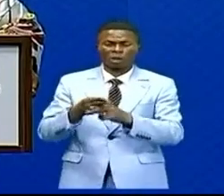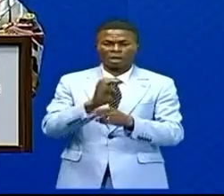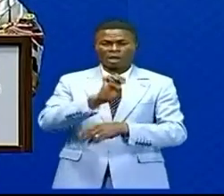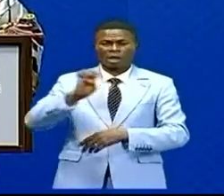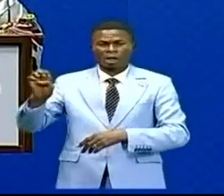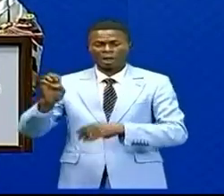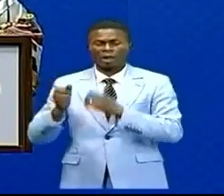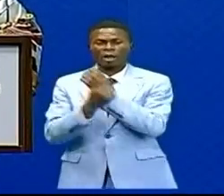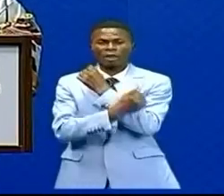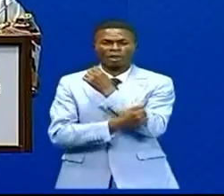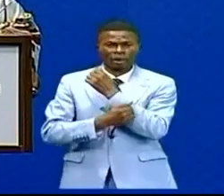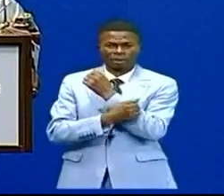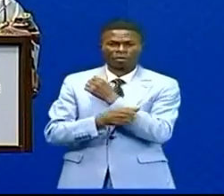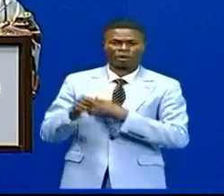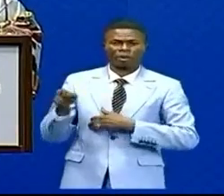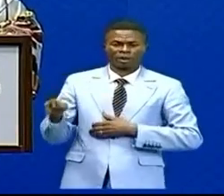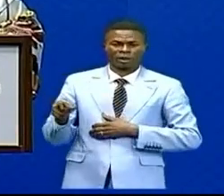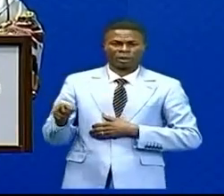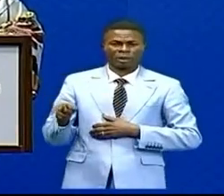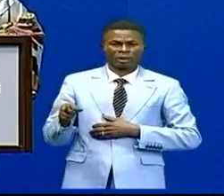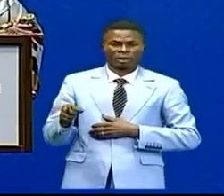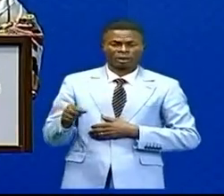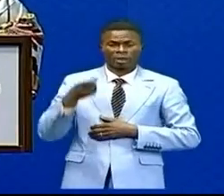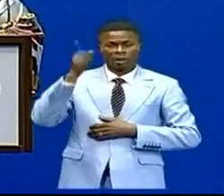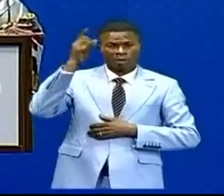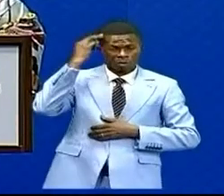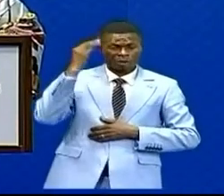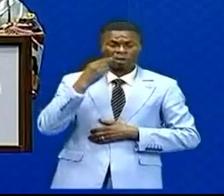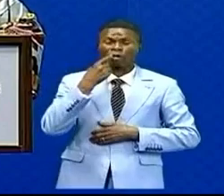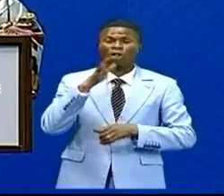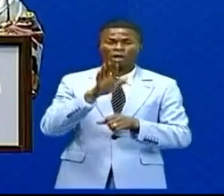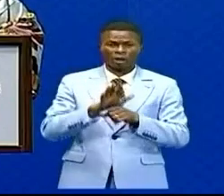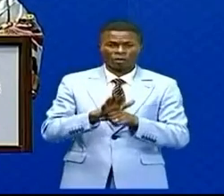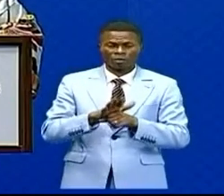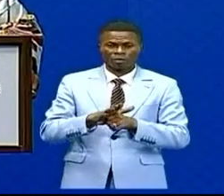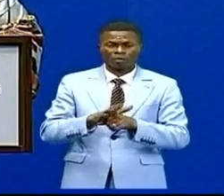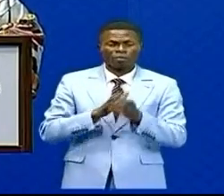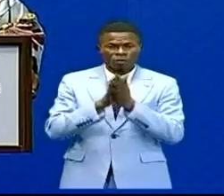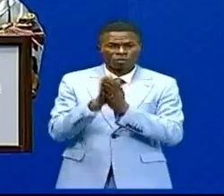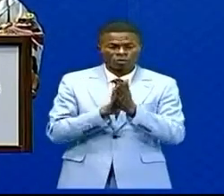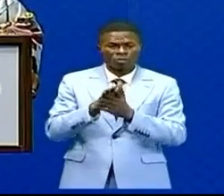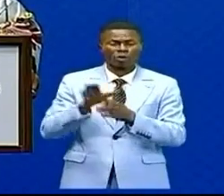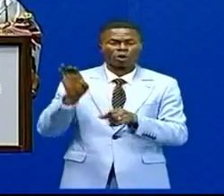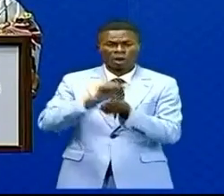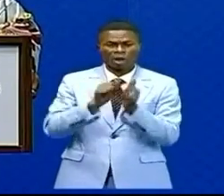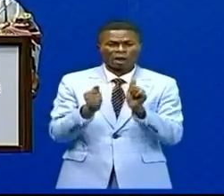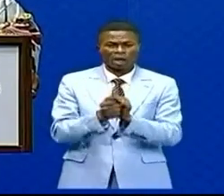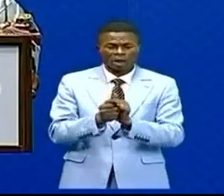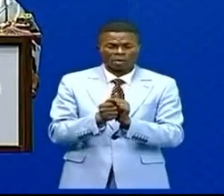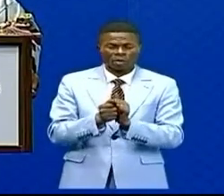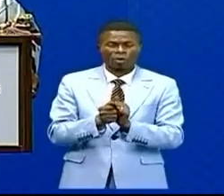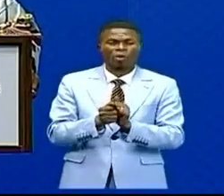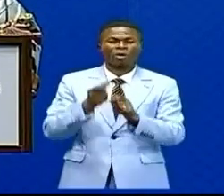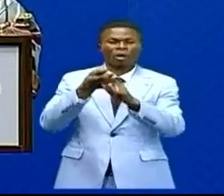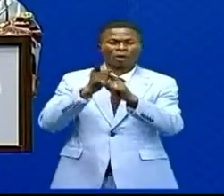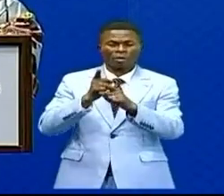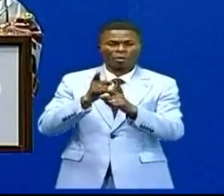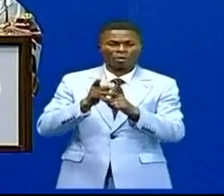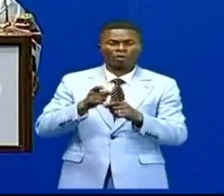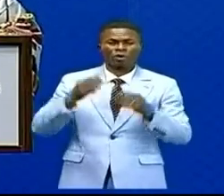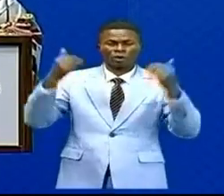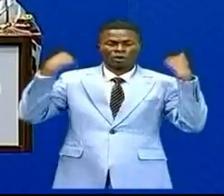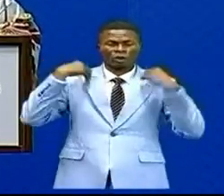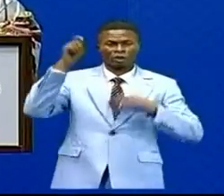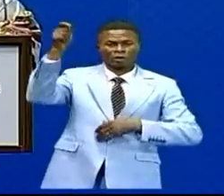de notre pays. Il a rassuré de la prise en compte des préoccupations exprimées par les commandements des